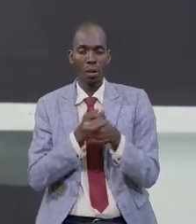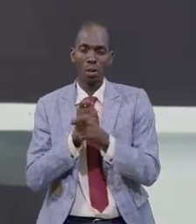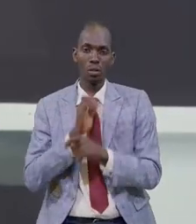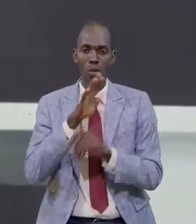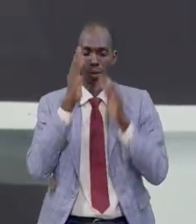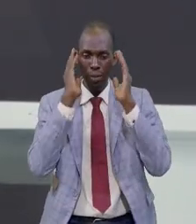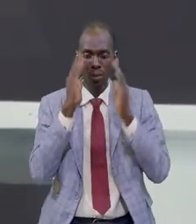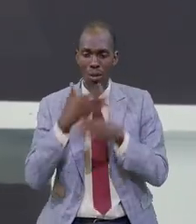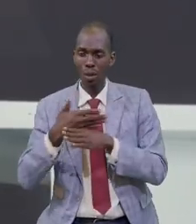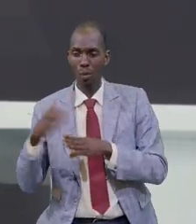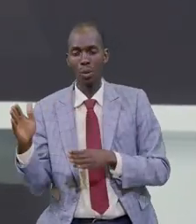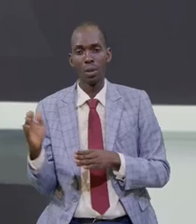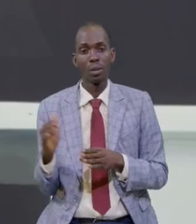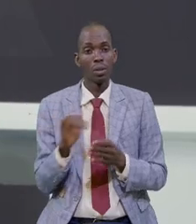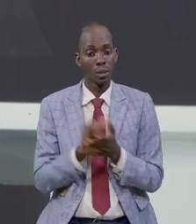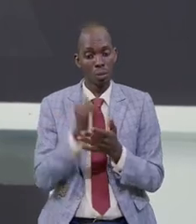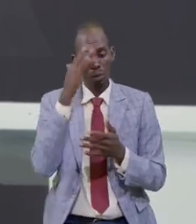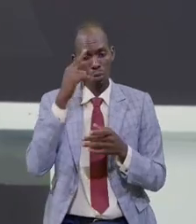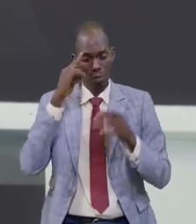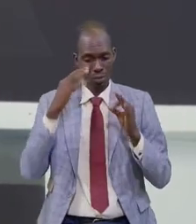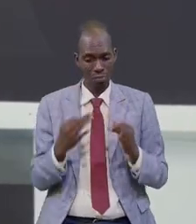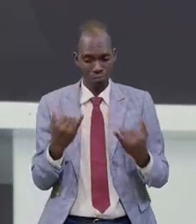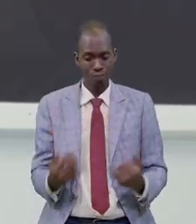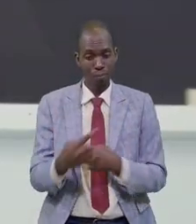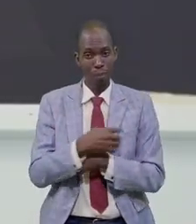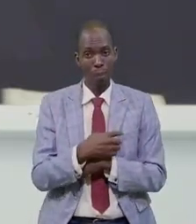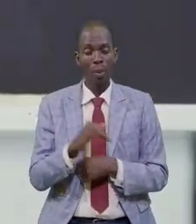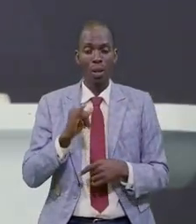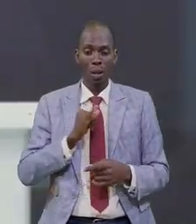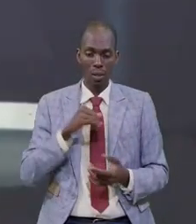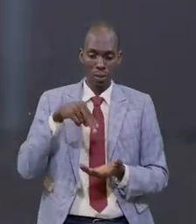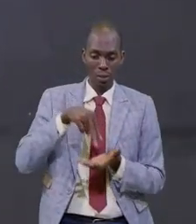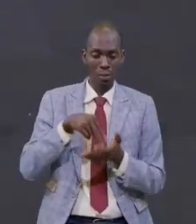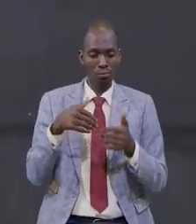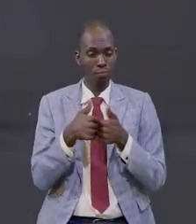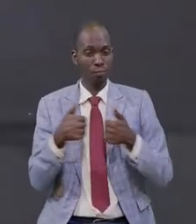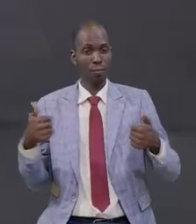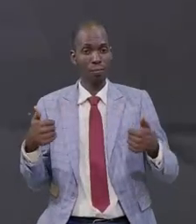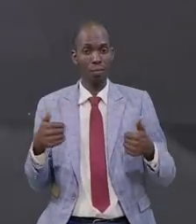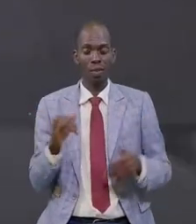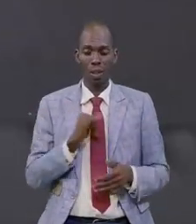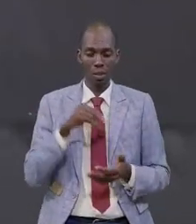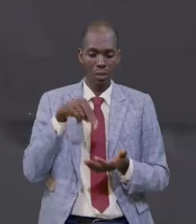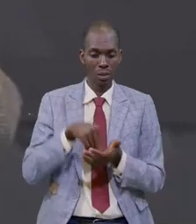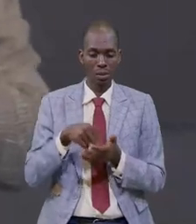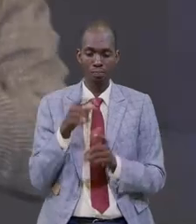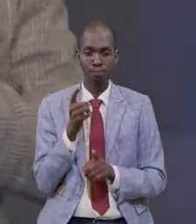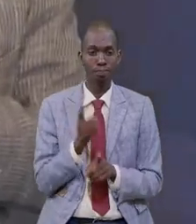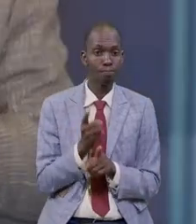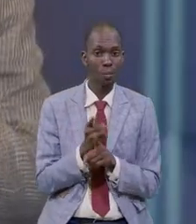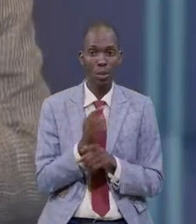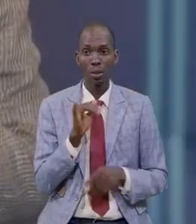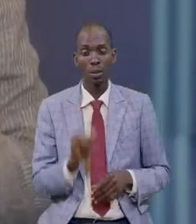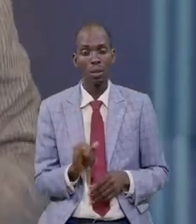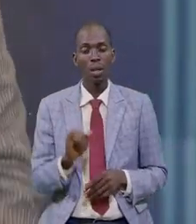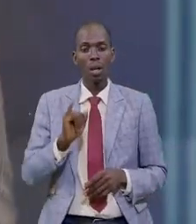dites je me je me distingue je me lève je tiens droit et je